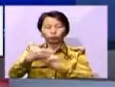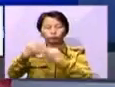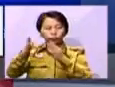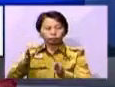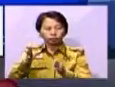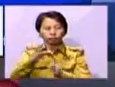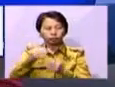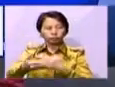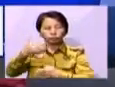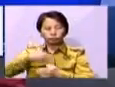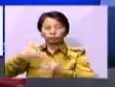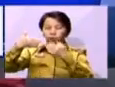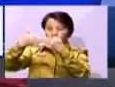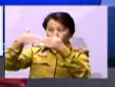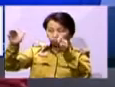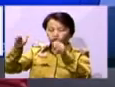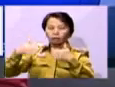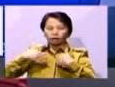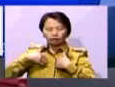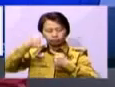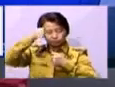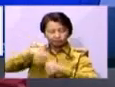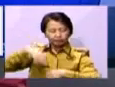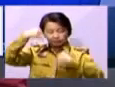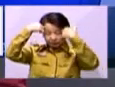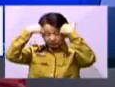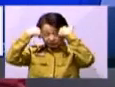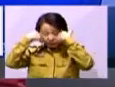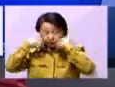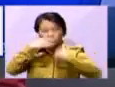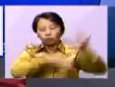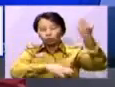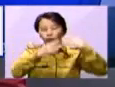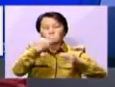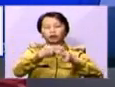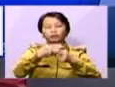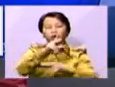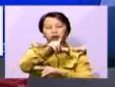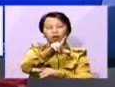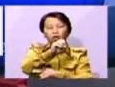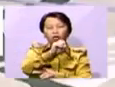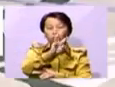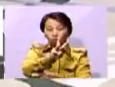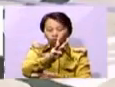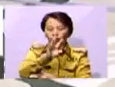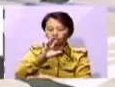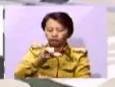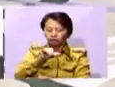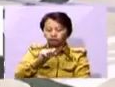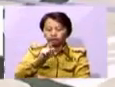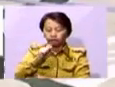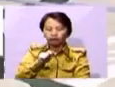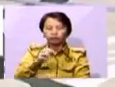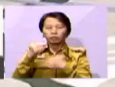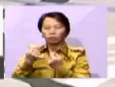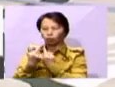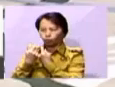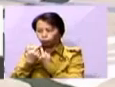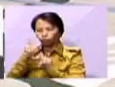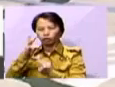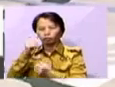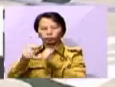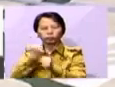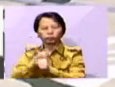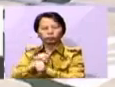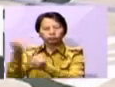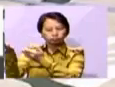sebalik pembukaan hotel itu adalah keringat dari pengasasnya, Tan Sri Lau Yat. Sepenuh ulang tahun itu, Hotel Federal